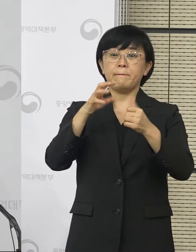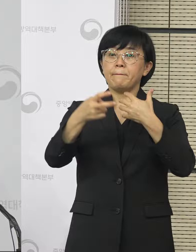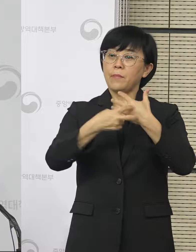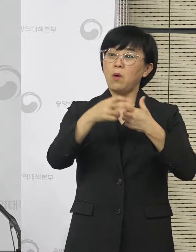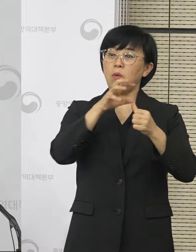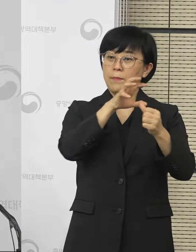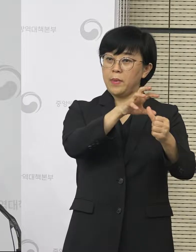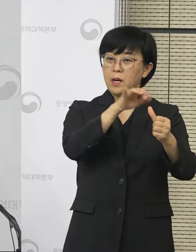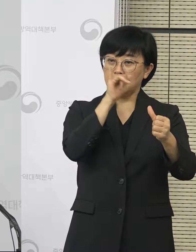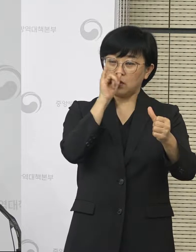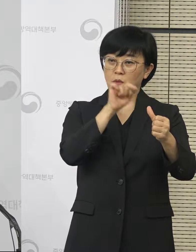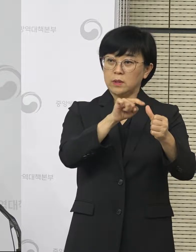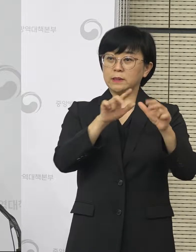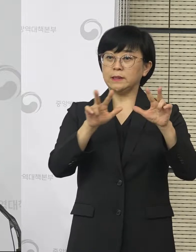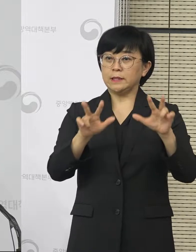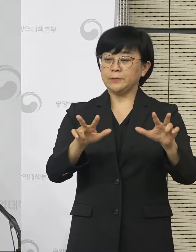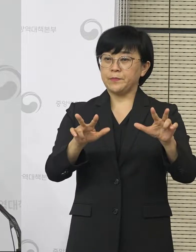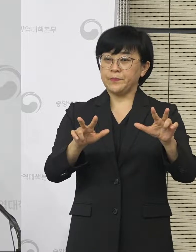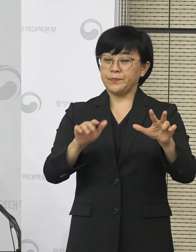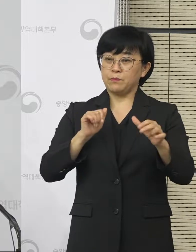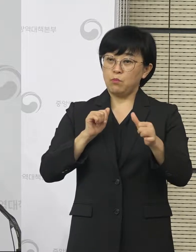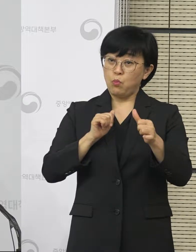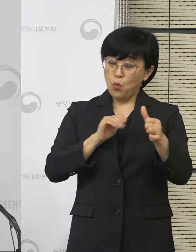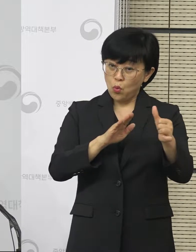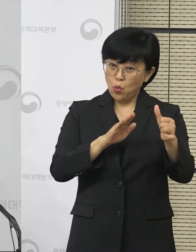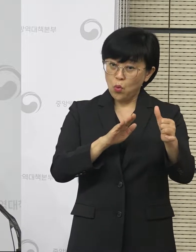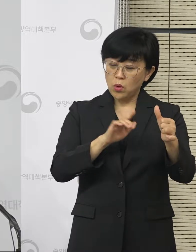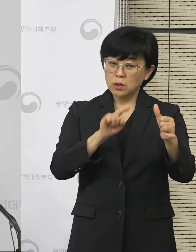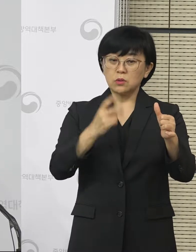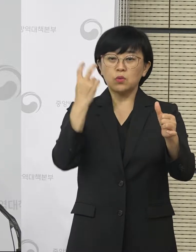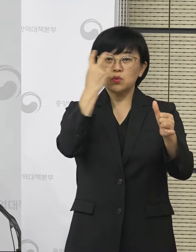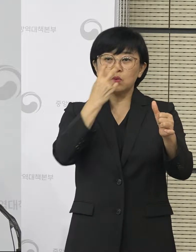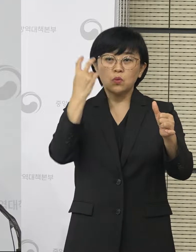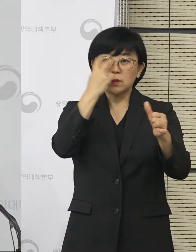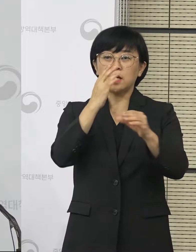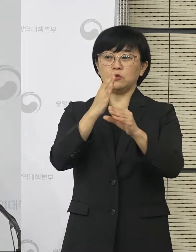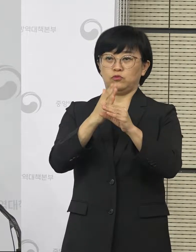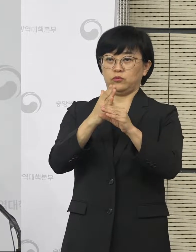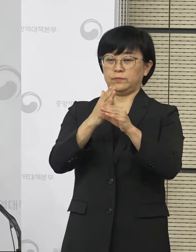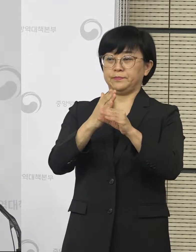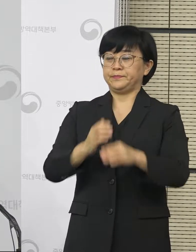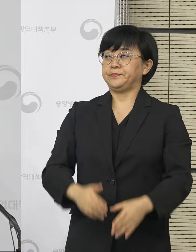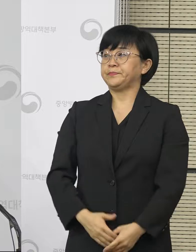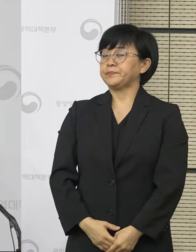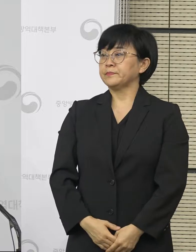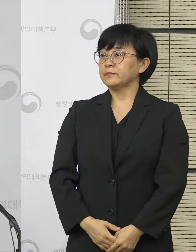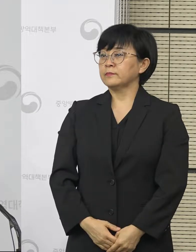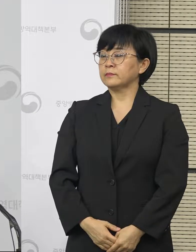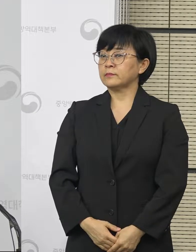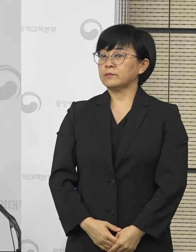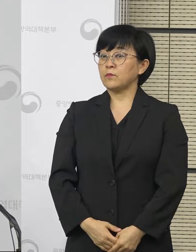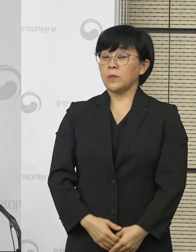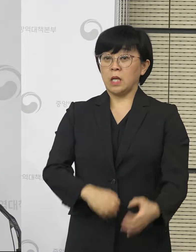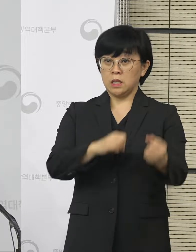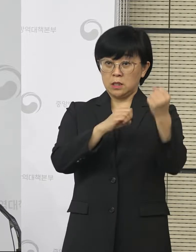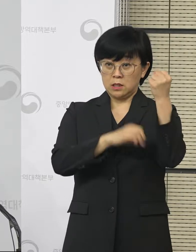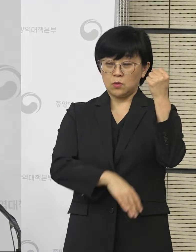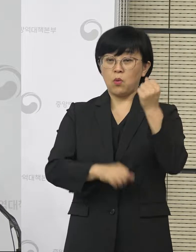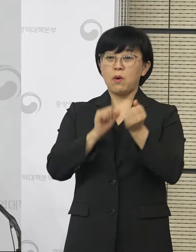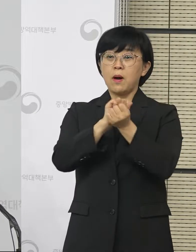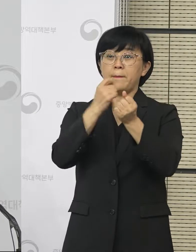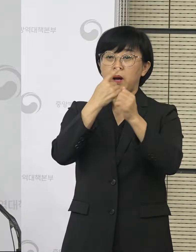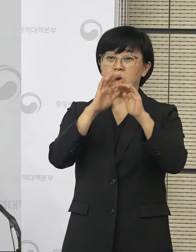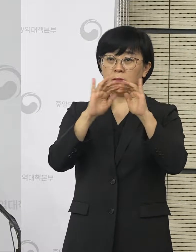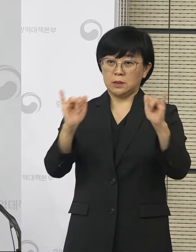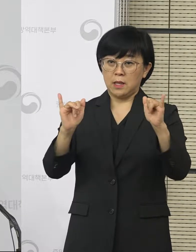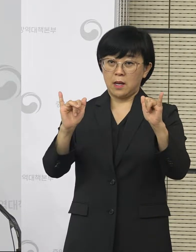격리 조치되었고 즉각 대응팀이 현지에 파견되어 역학조사가 진행 중에 있습니다.